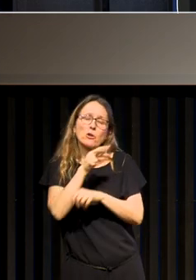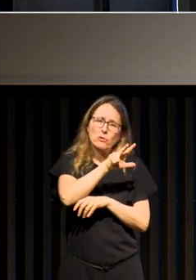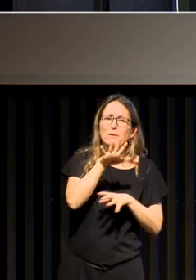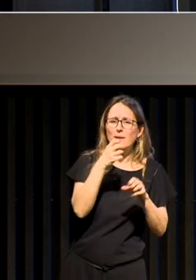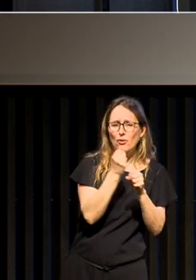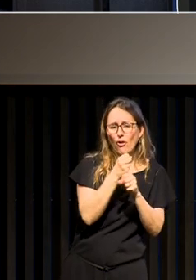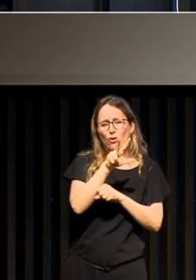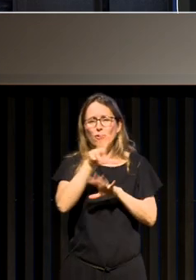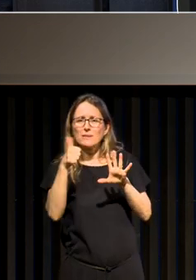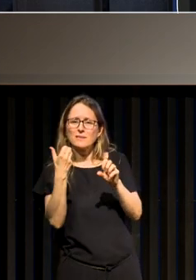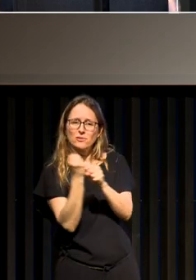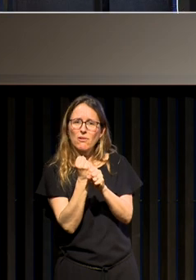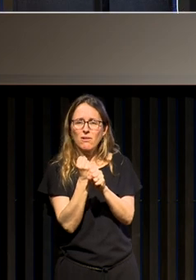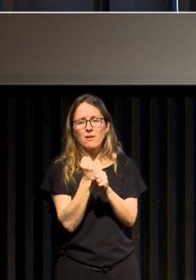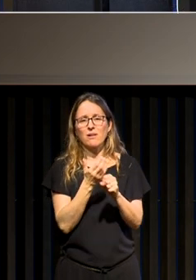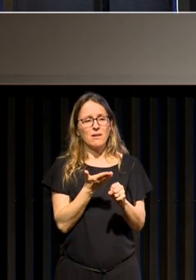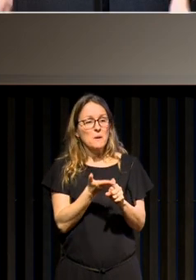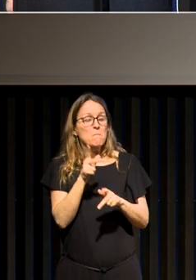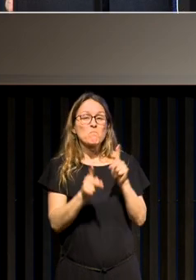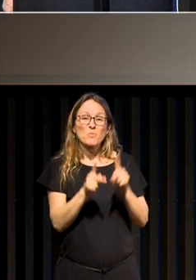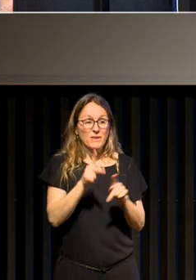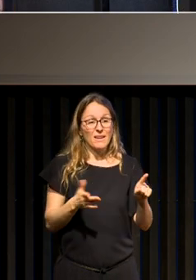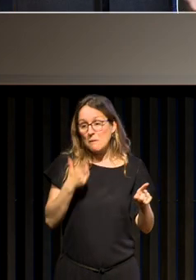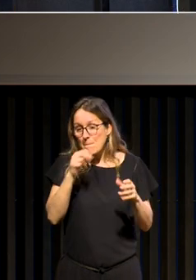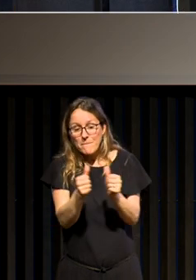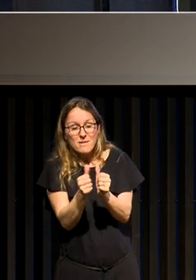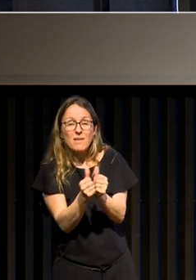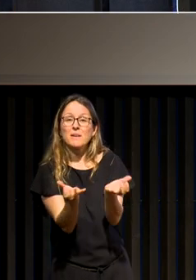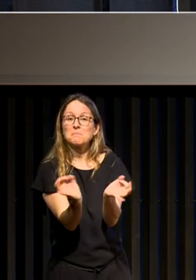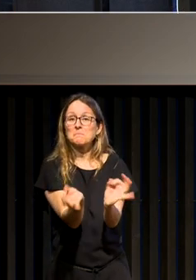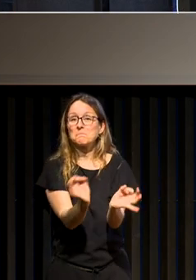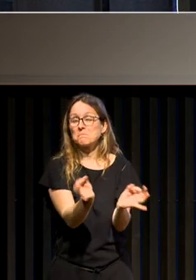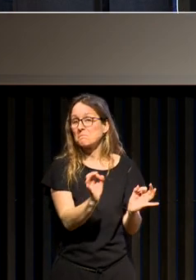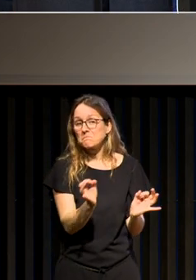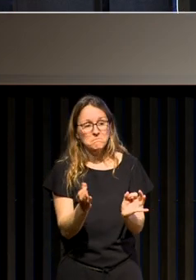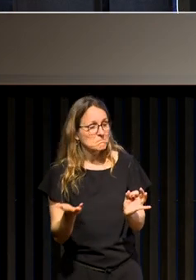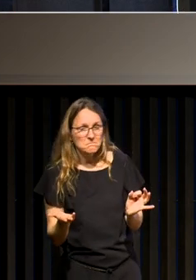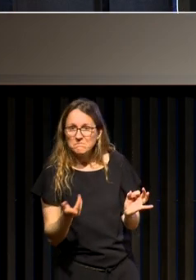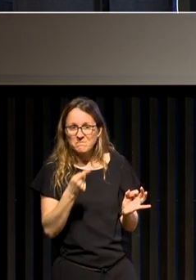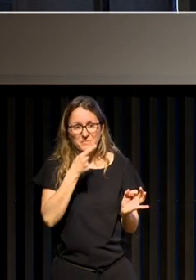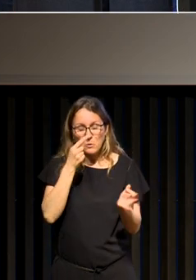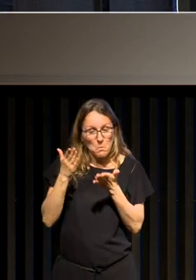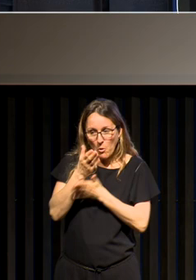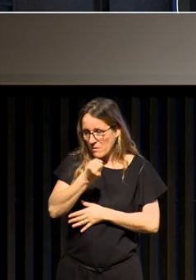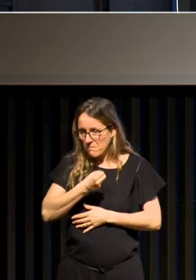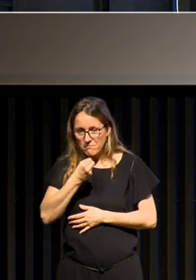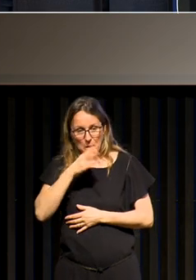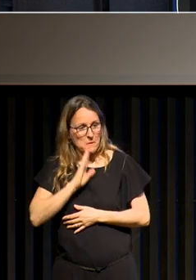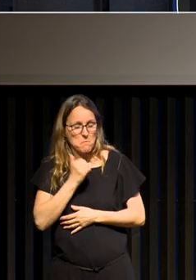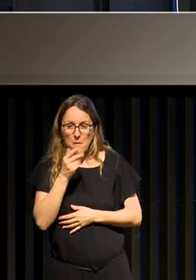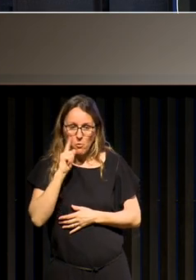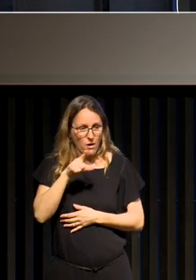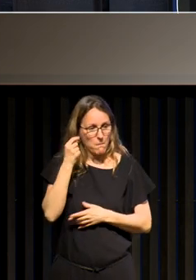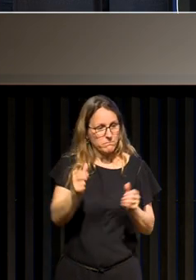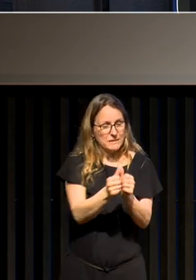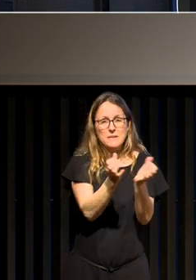35 ans, 36 ans, qui n'a pas peut-être encore trouvé de partenaire pour construire son projet parental, eh